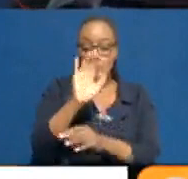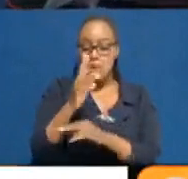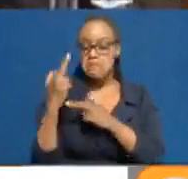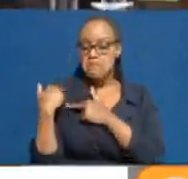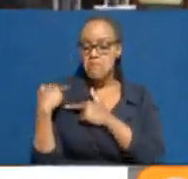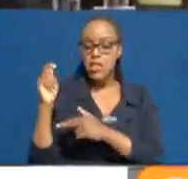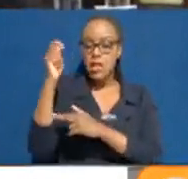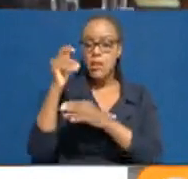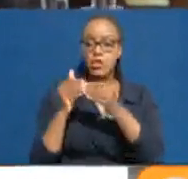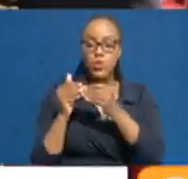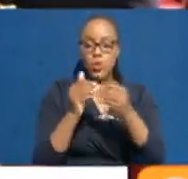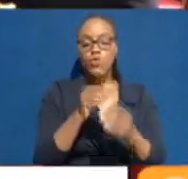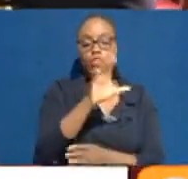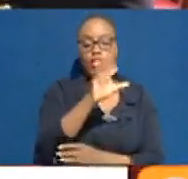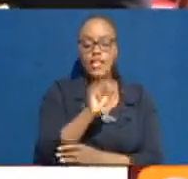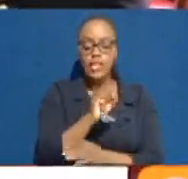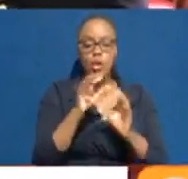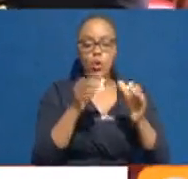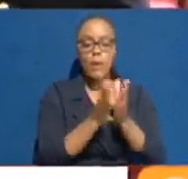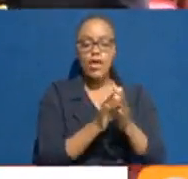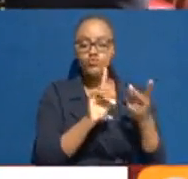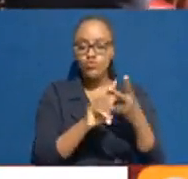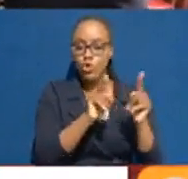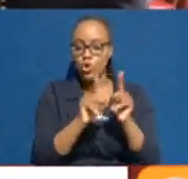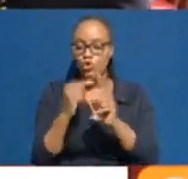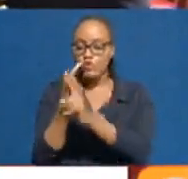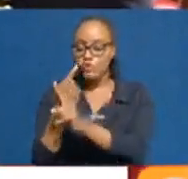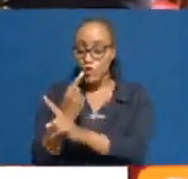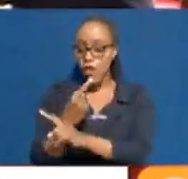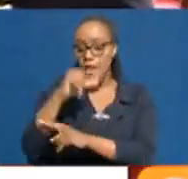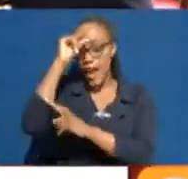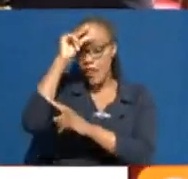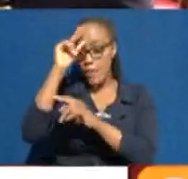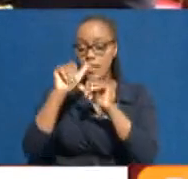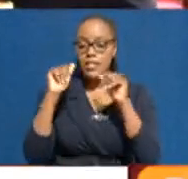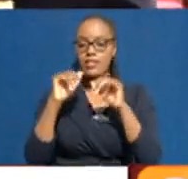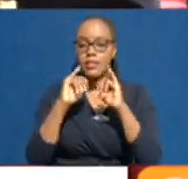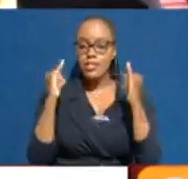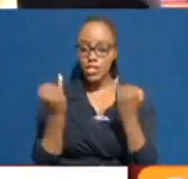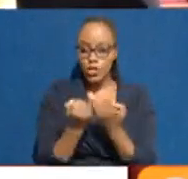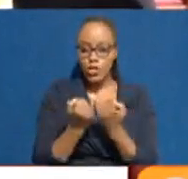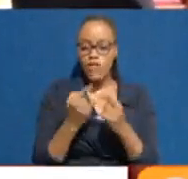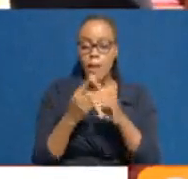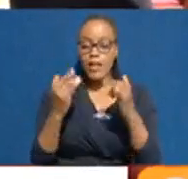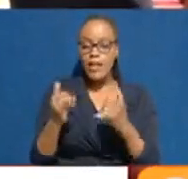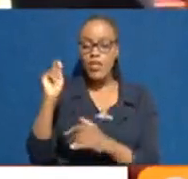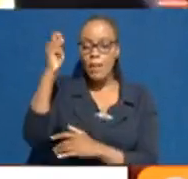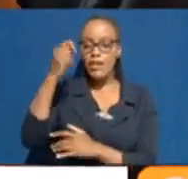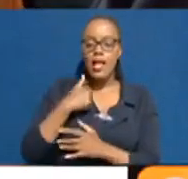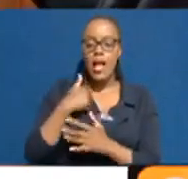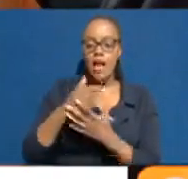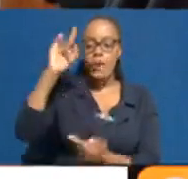urais kama kuongoza baraza la mawaziri na kushirikisha idara mbalimbali za serikali. Hata hivyo, mamlaka ya rais kwa sasa